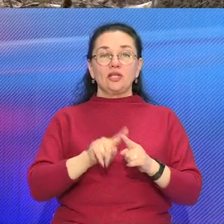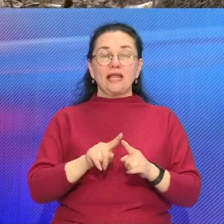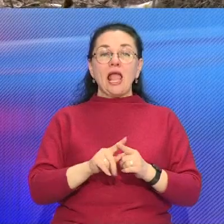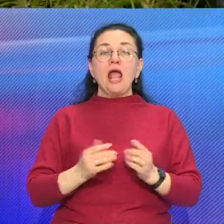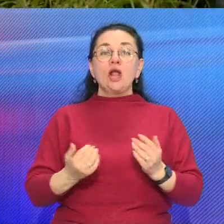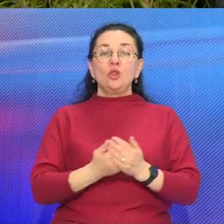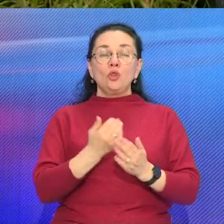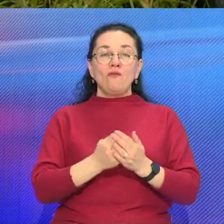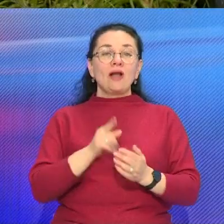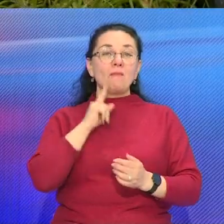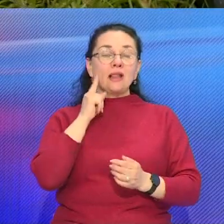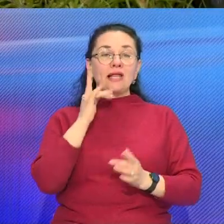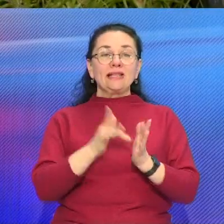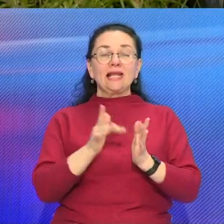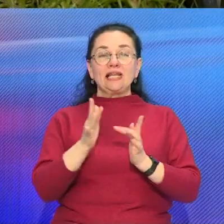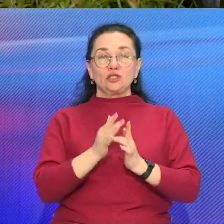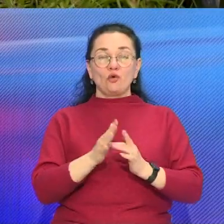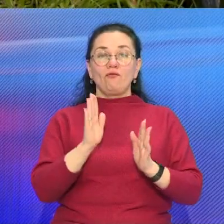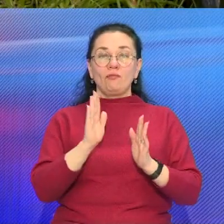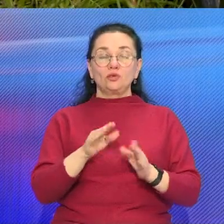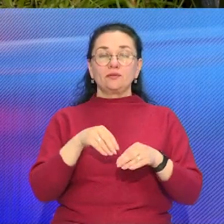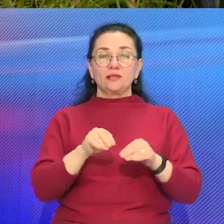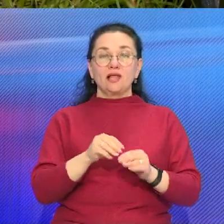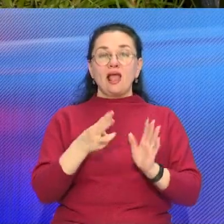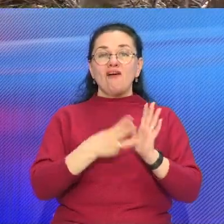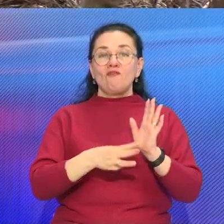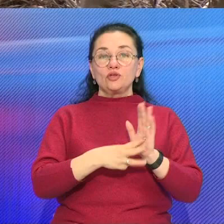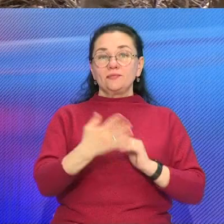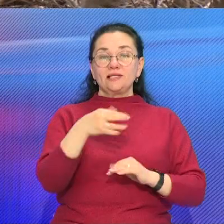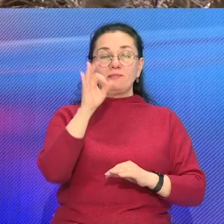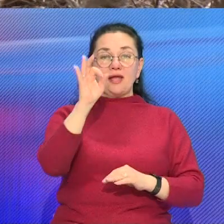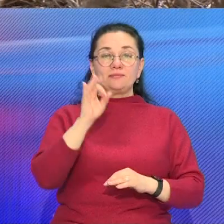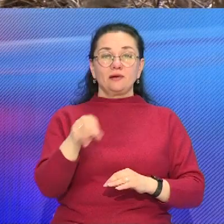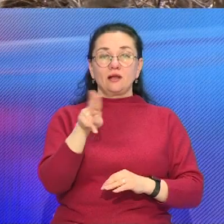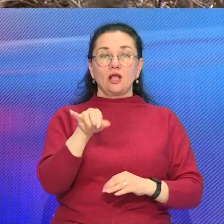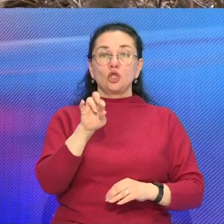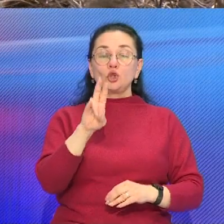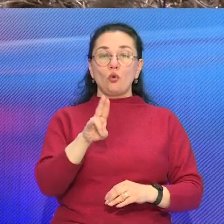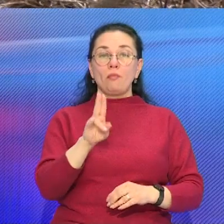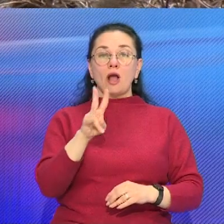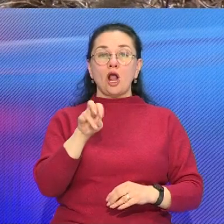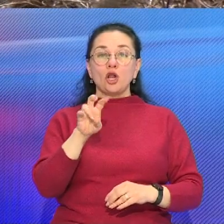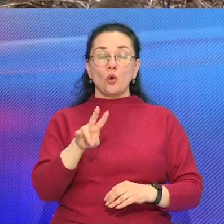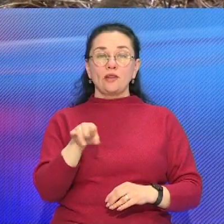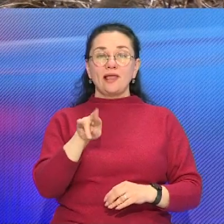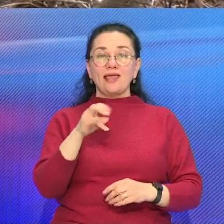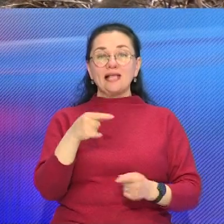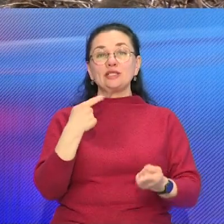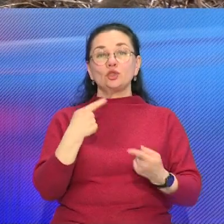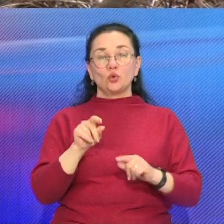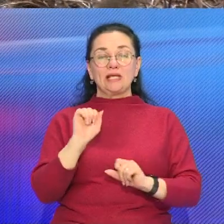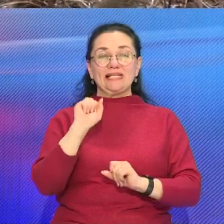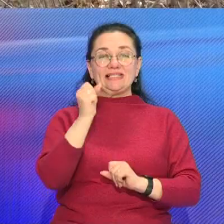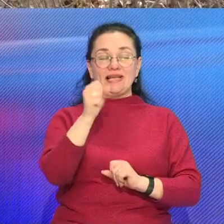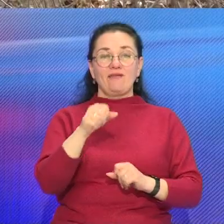складуют хвойные породы. На их долю придется 85%. Дуб, клен, ясень зойме 8% от